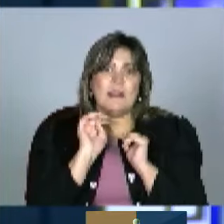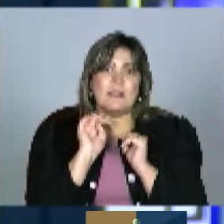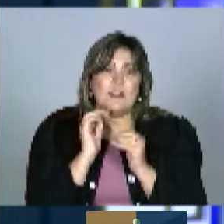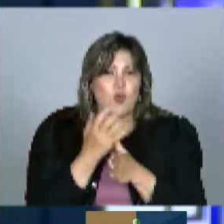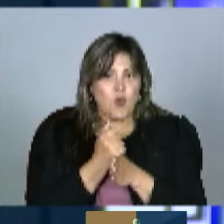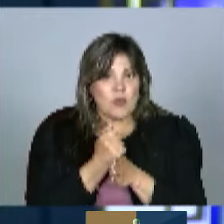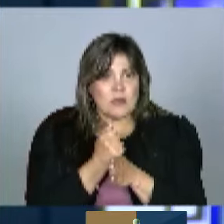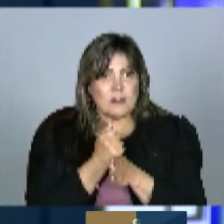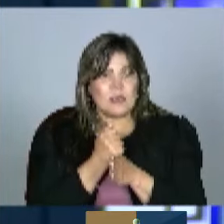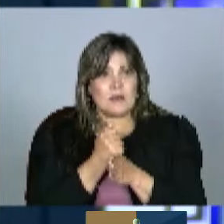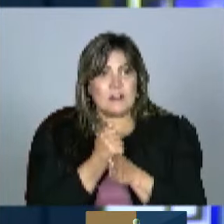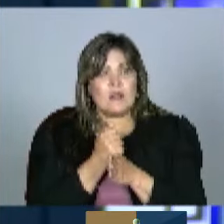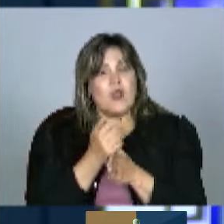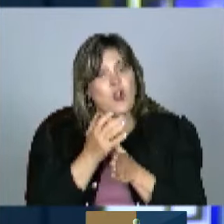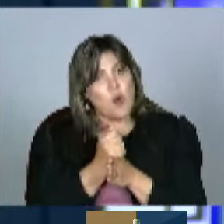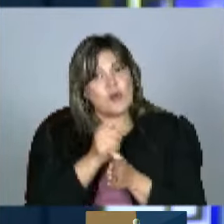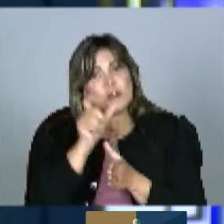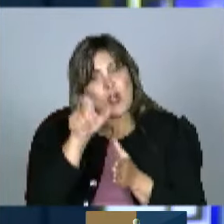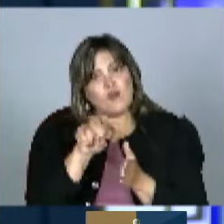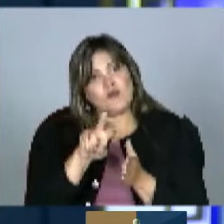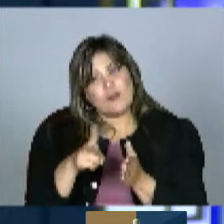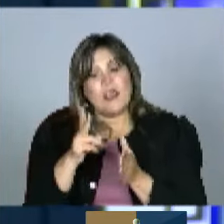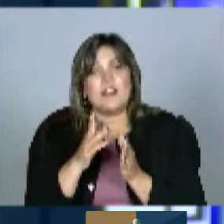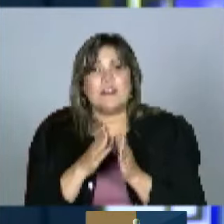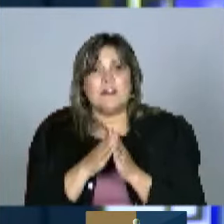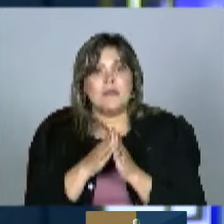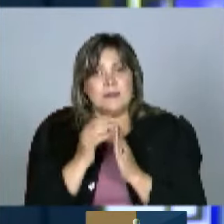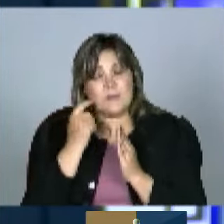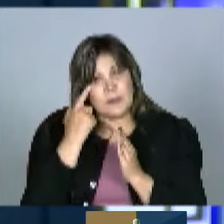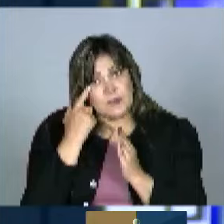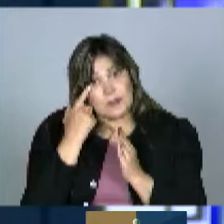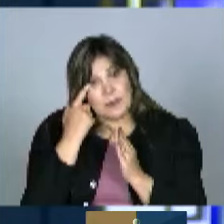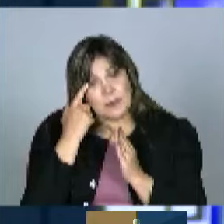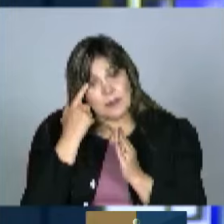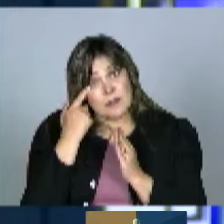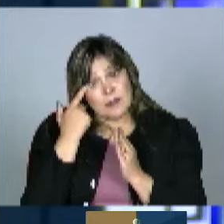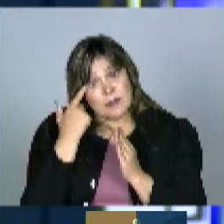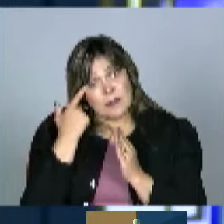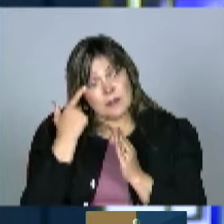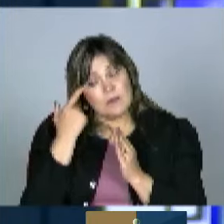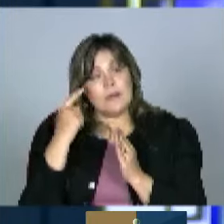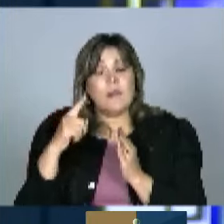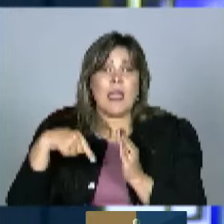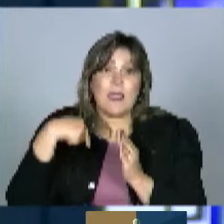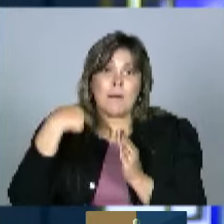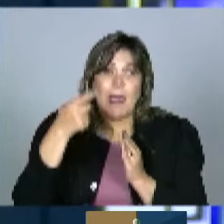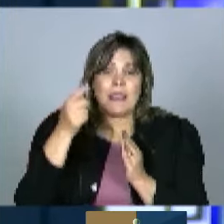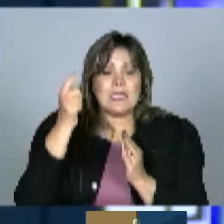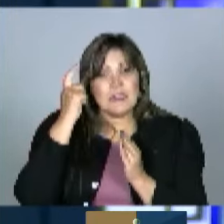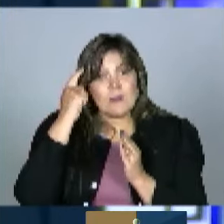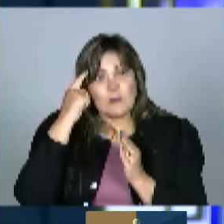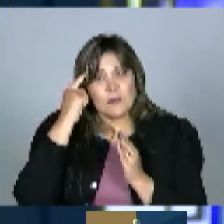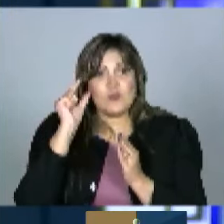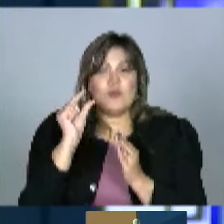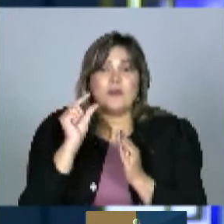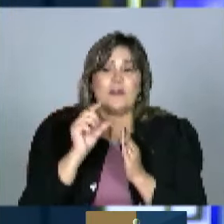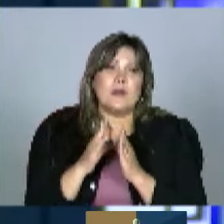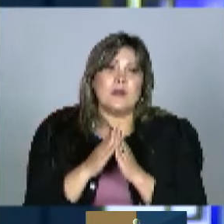حضرتك اه باسمه اسمه واحد وبعد كده لما اصيب باعاقه ذهنيه